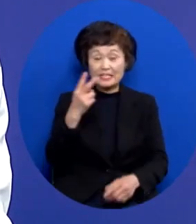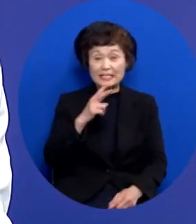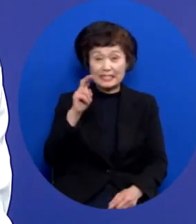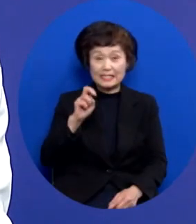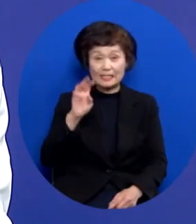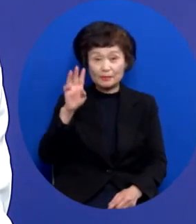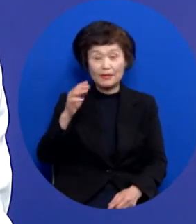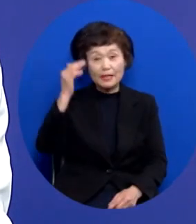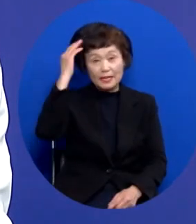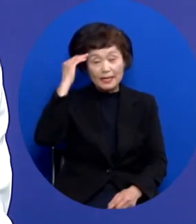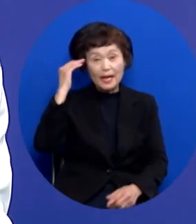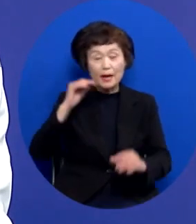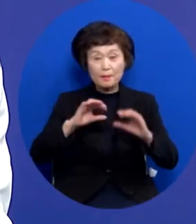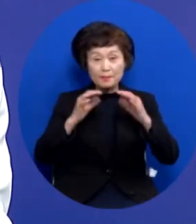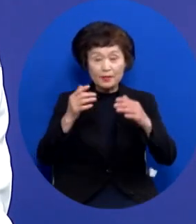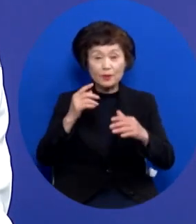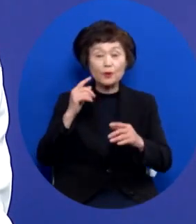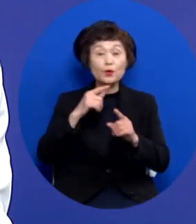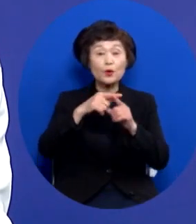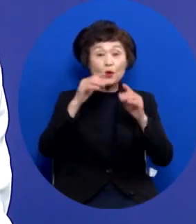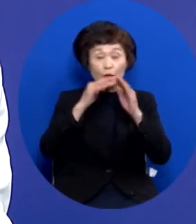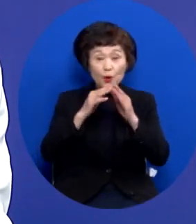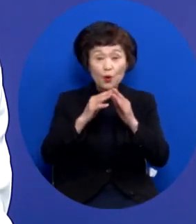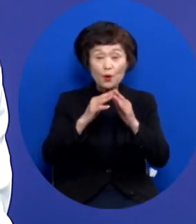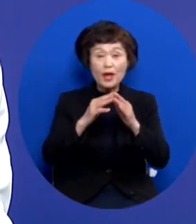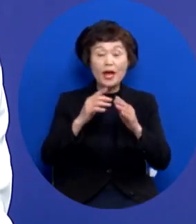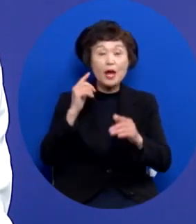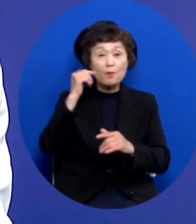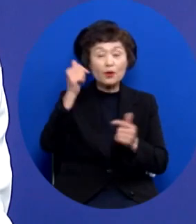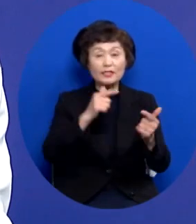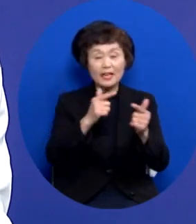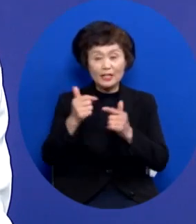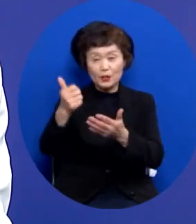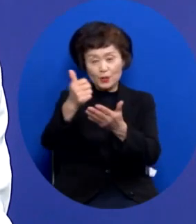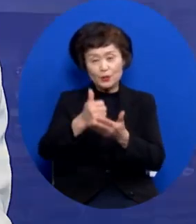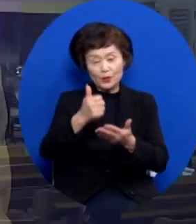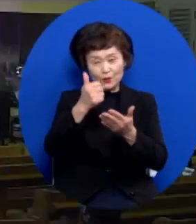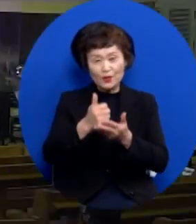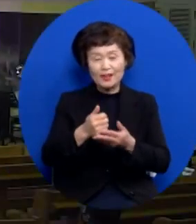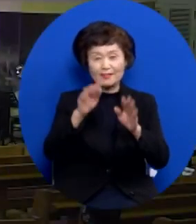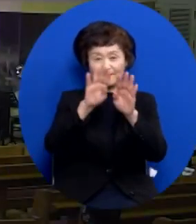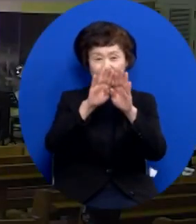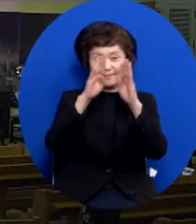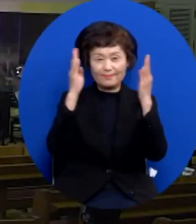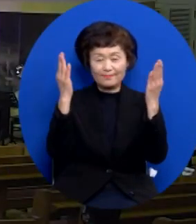2023 대한민국 목회 콘퍼런스가 구미지역 목회자를 초청한 가운데 열렸습니다